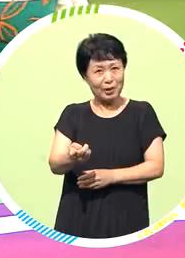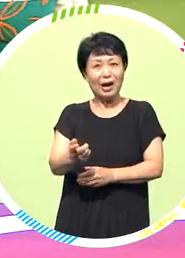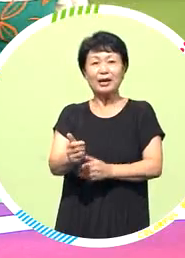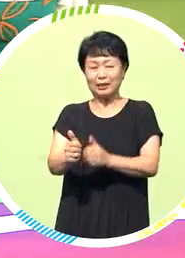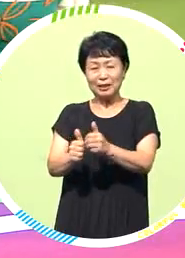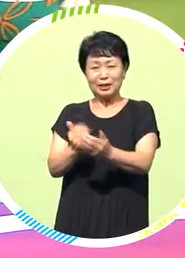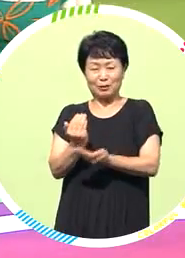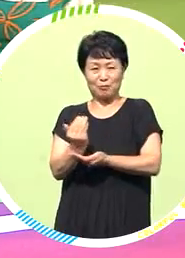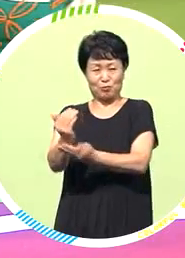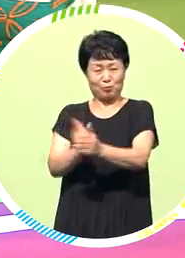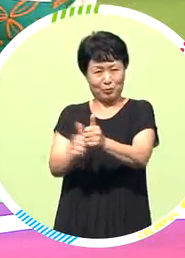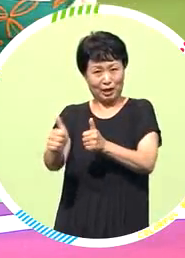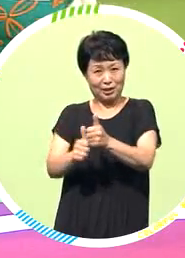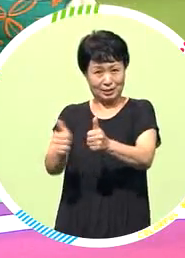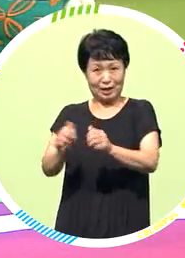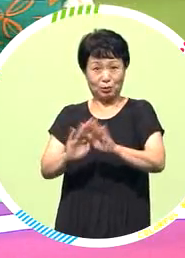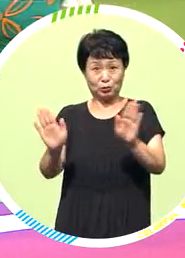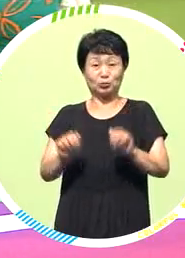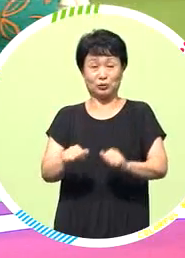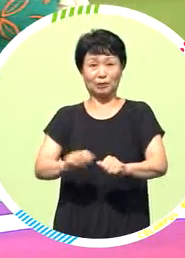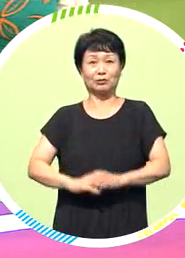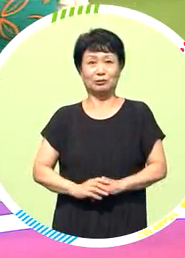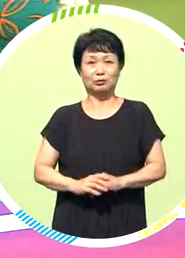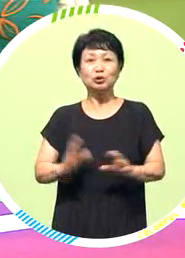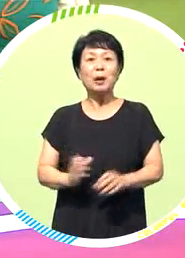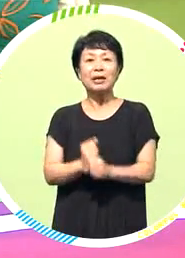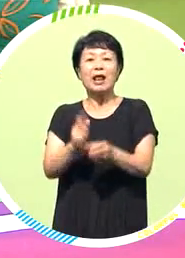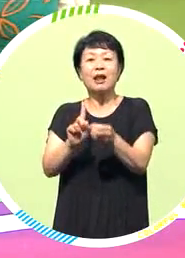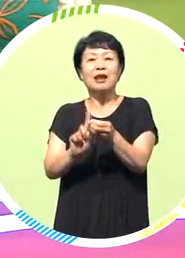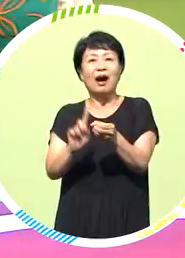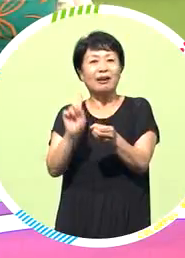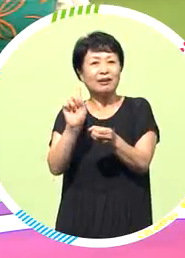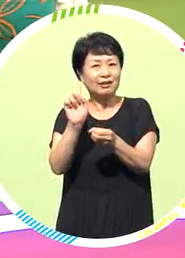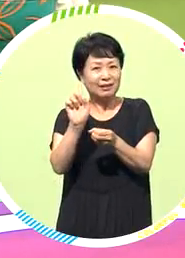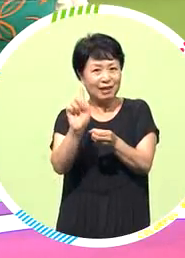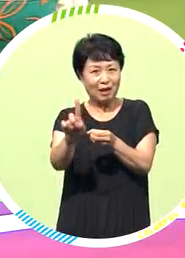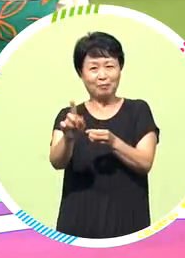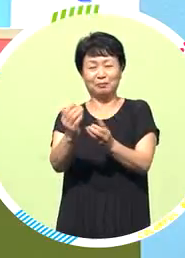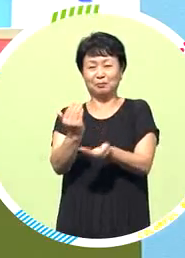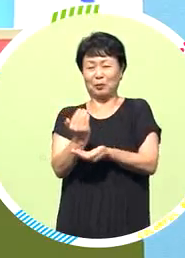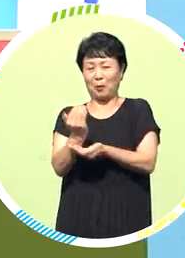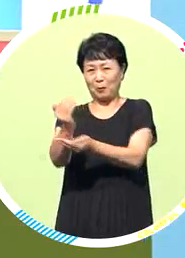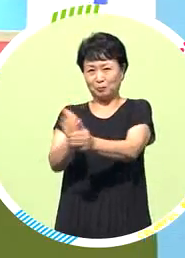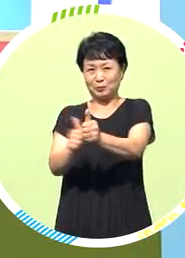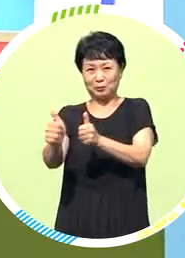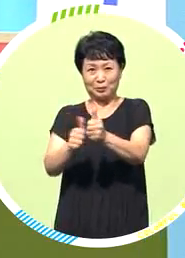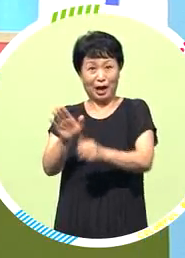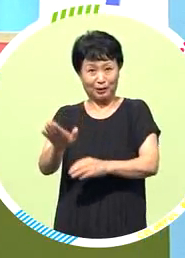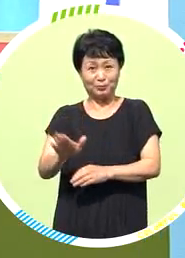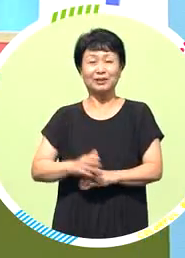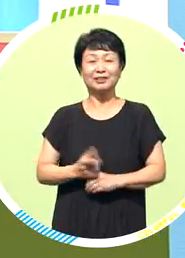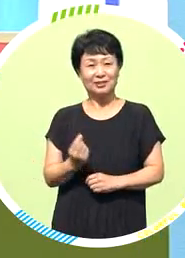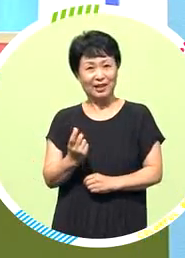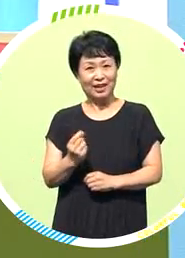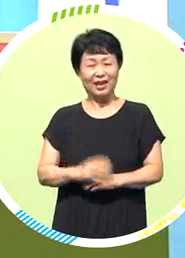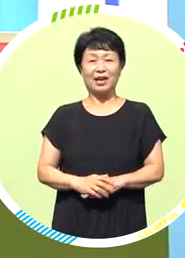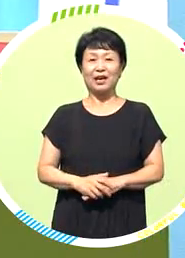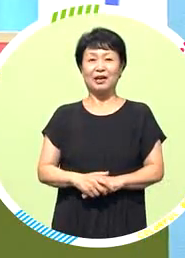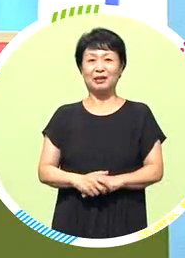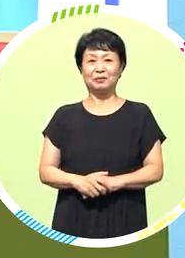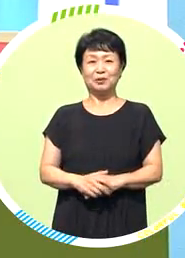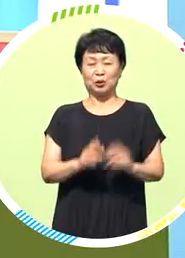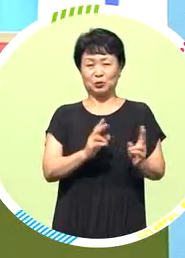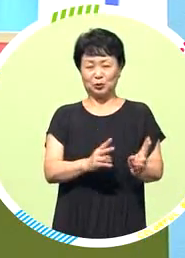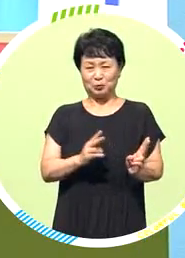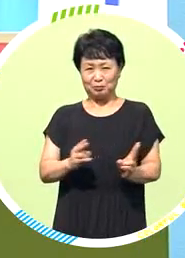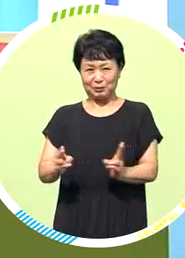よ。2年前に開催するということはもうつまり来年ということなんですよ。 早すぐですね。もう あと1年しかない。 そう、 もう準備は待ったなし